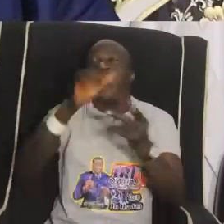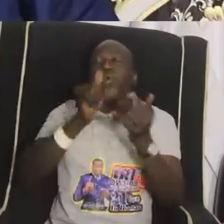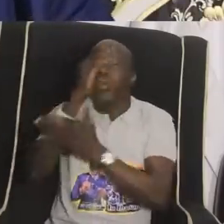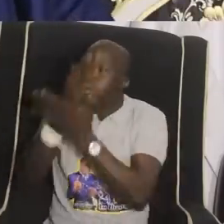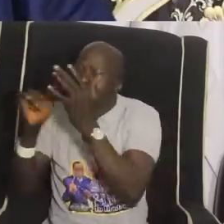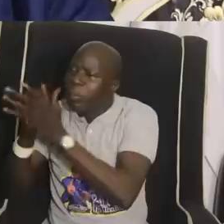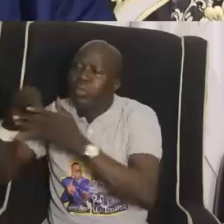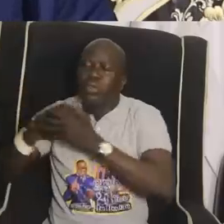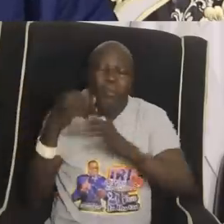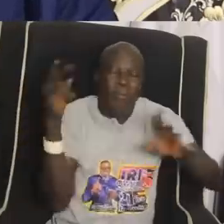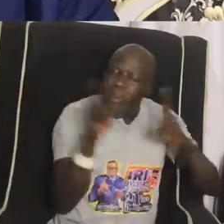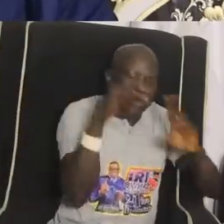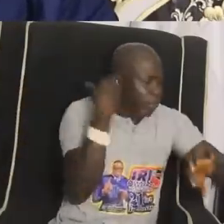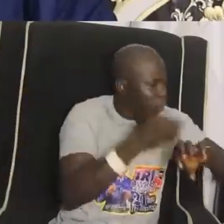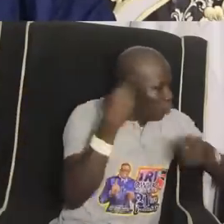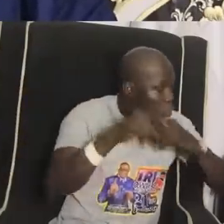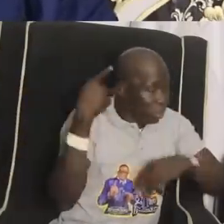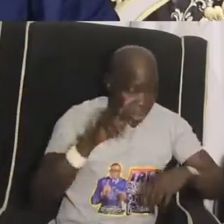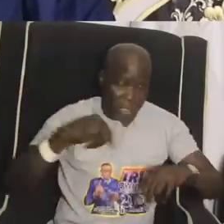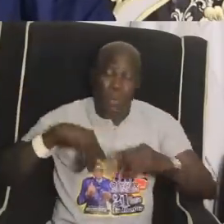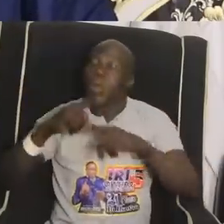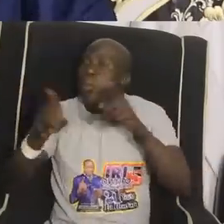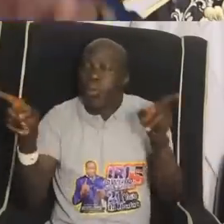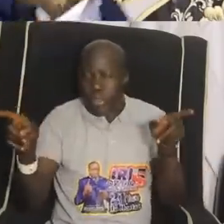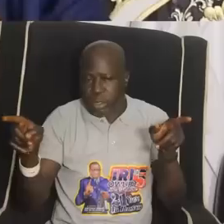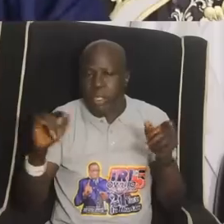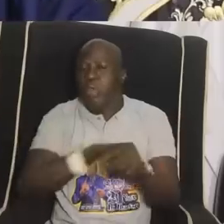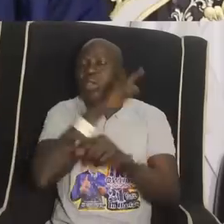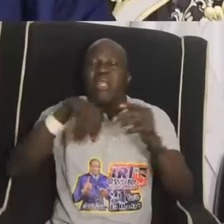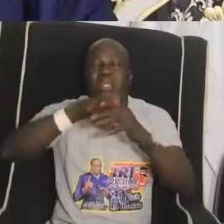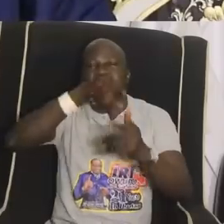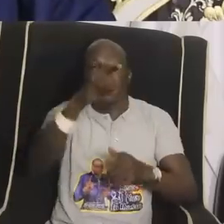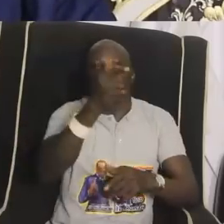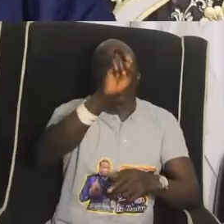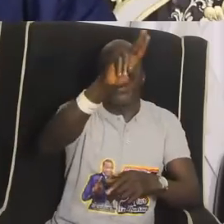You're in Cape Town. It's maybe possible. Difficult for you to meet.